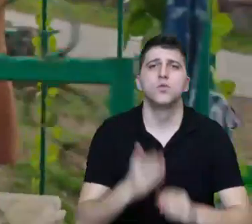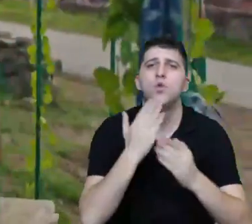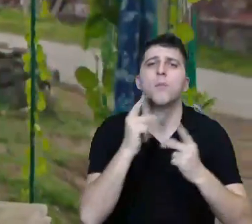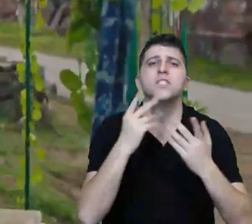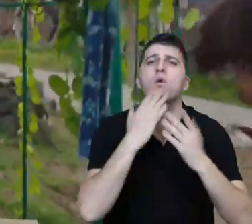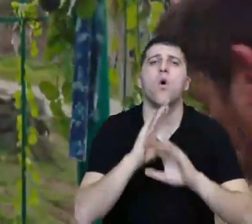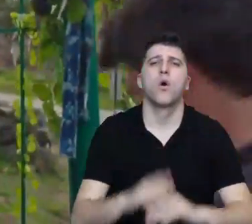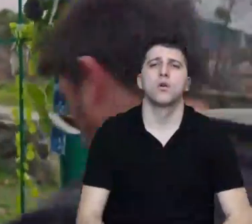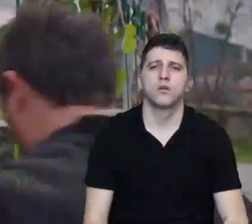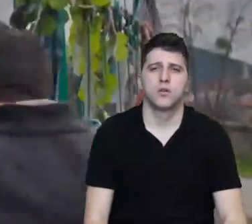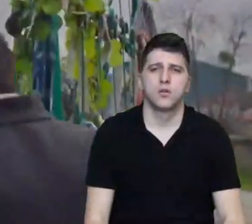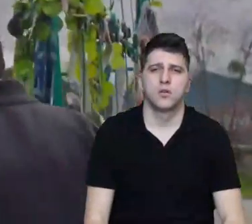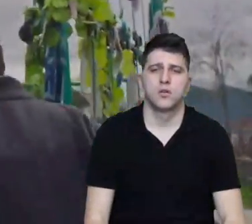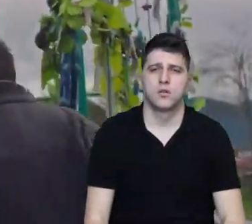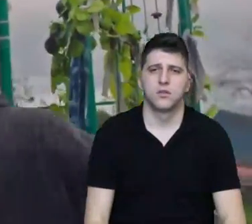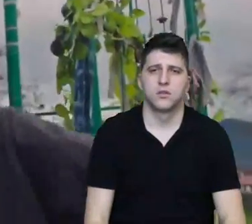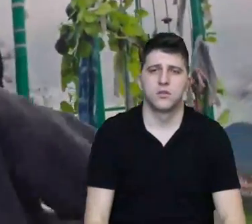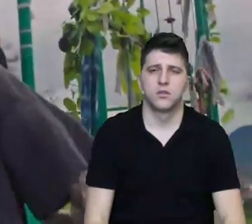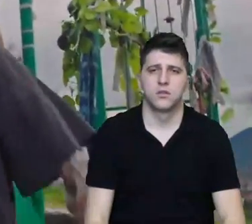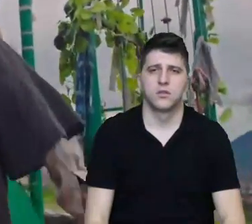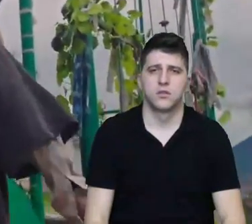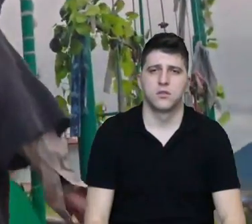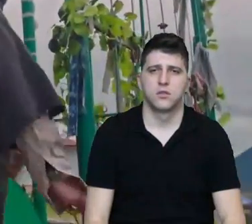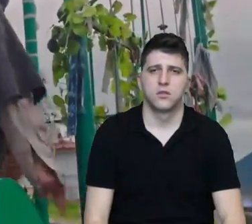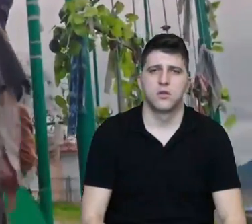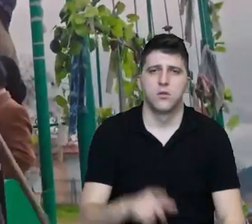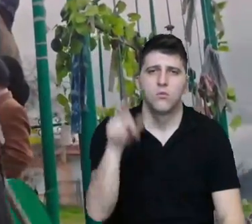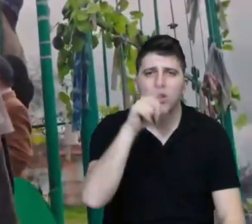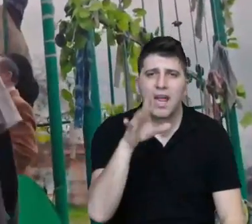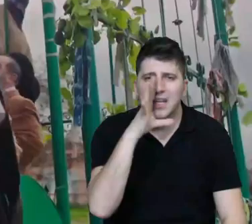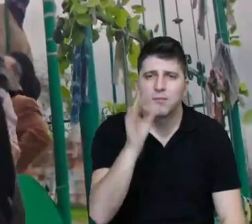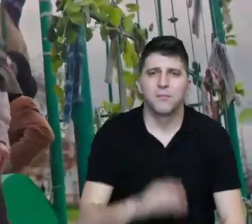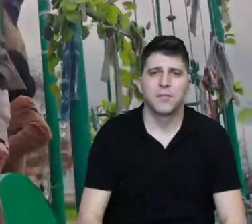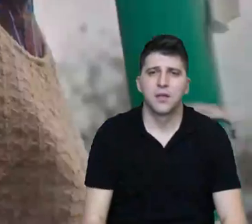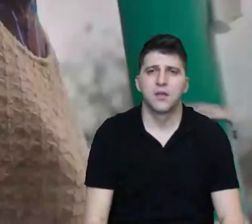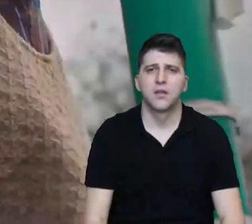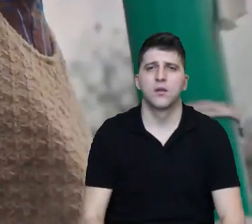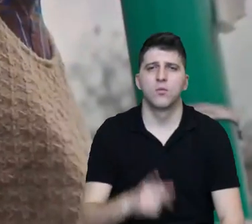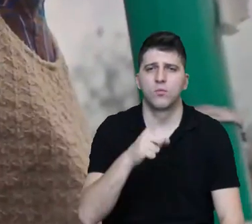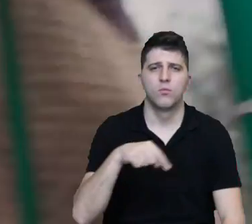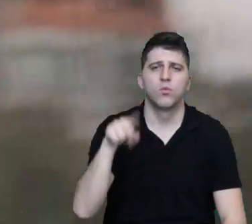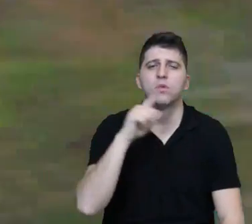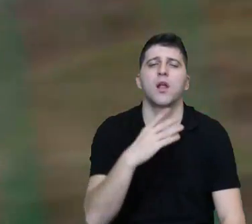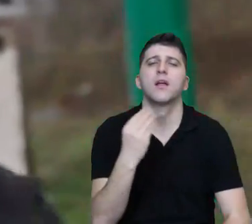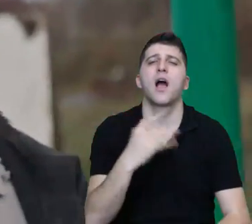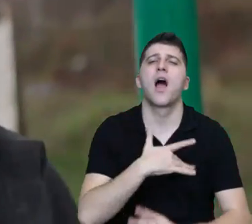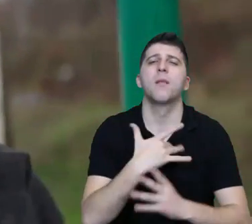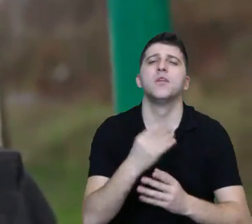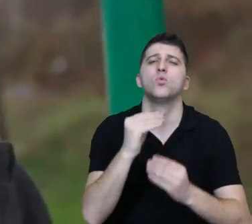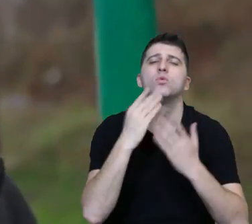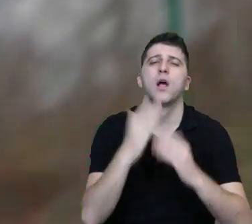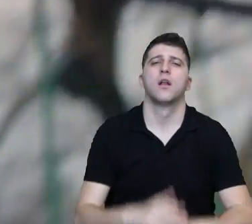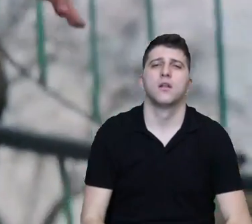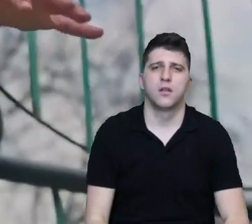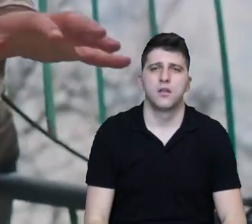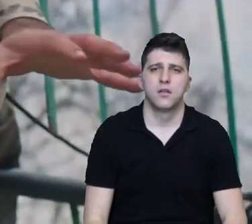şey tırmandı. Ya. Asil tepede. Mural kapıdan girdi. Bunlar kim? Ya bunlar, pırlanta gibi çocuk. Ay,